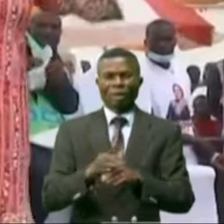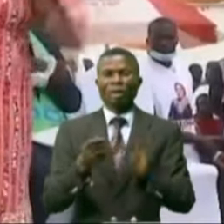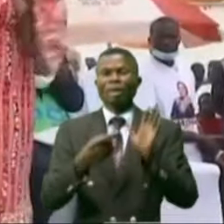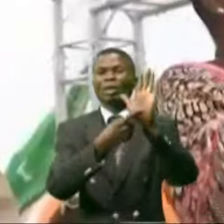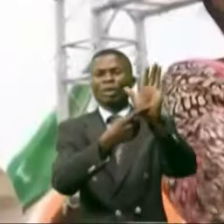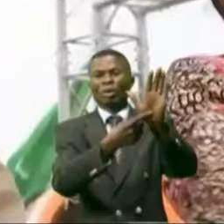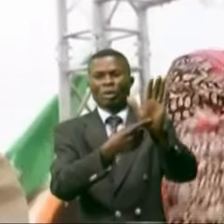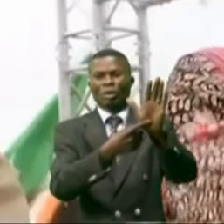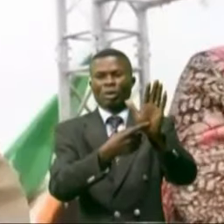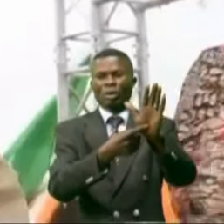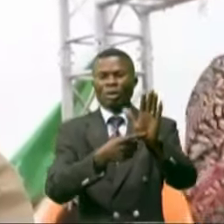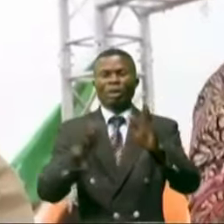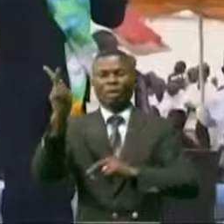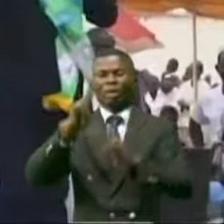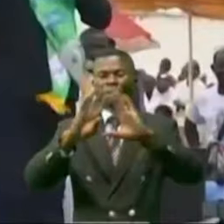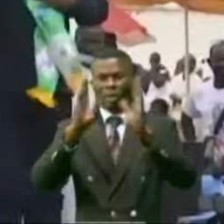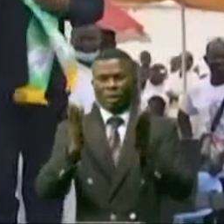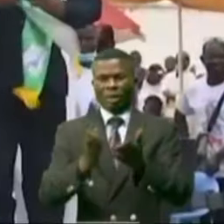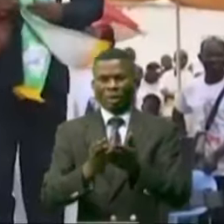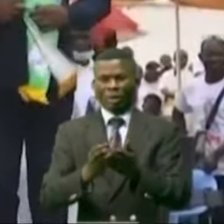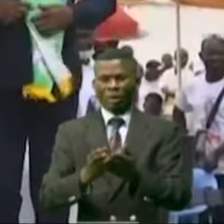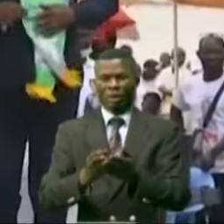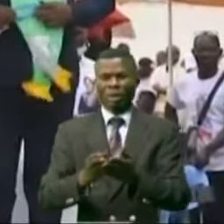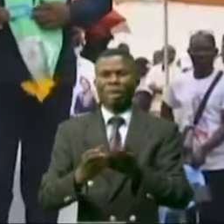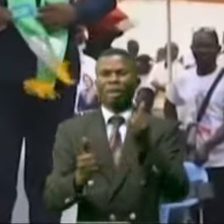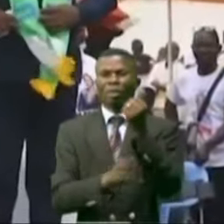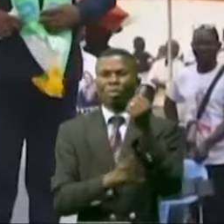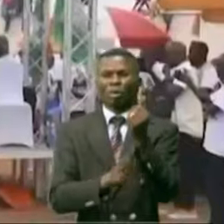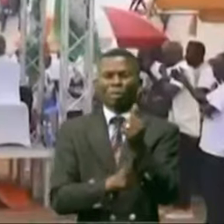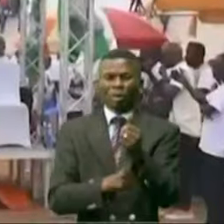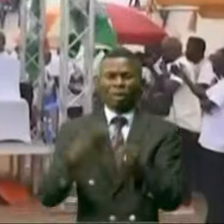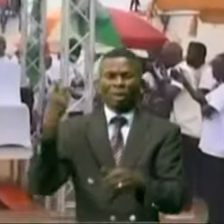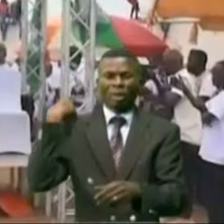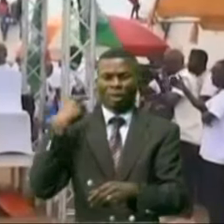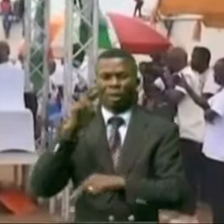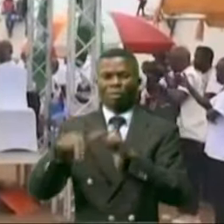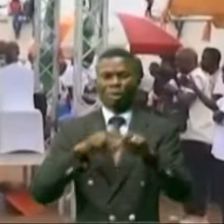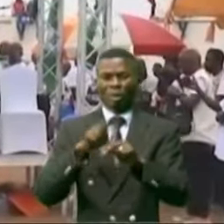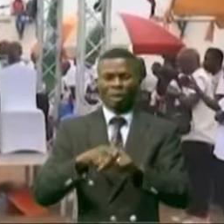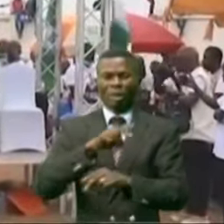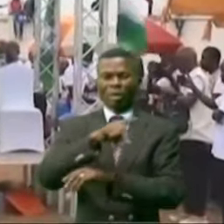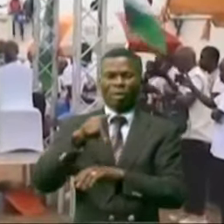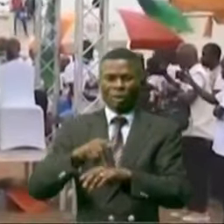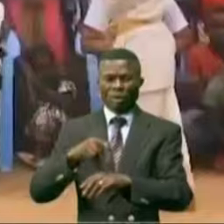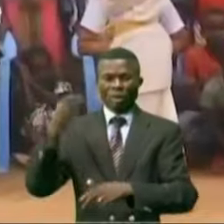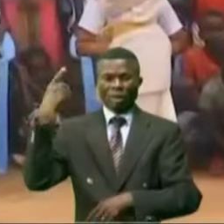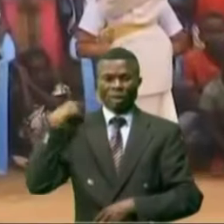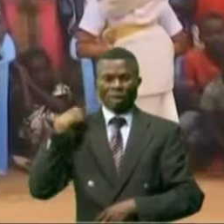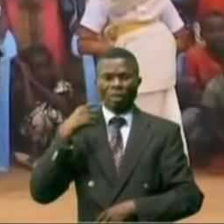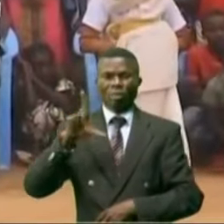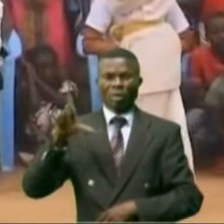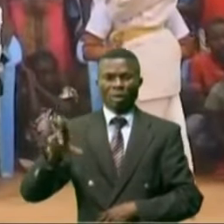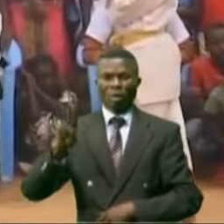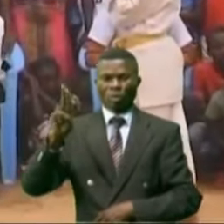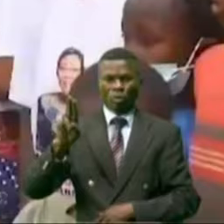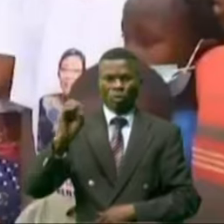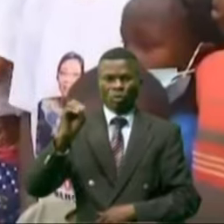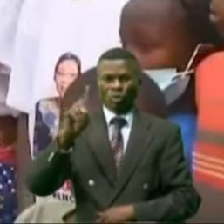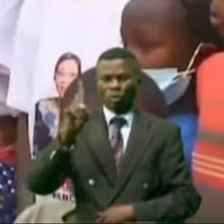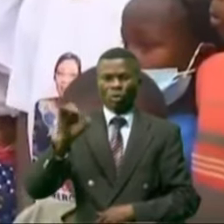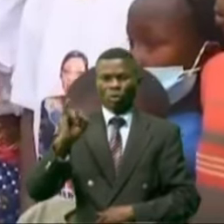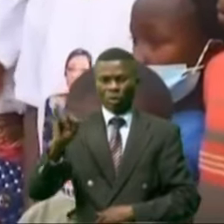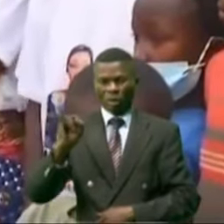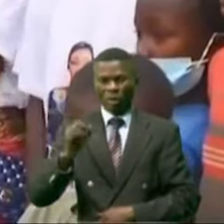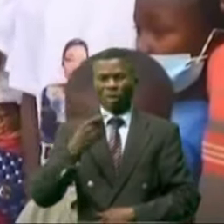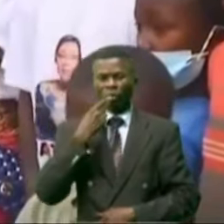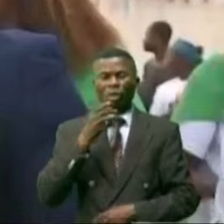présenter à ce même public ses suppléants à la nationale comme à la provinciale. La députée élue de Louosi a par redevabilité